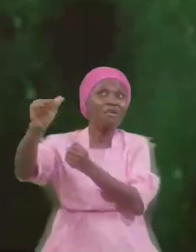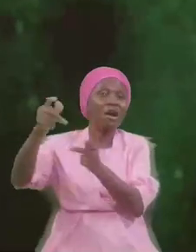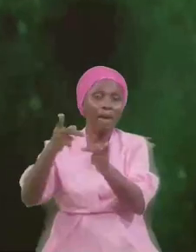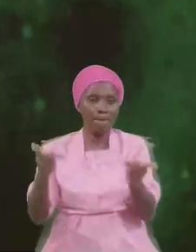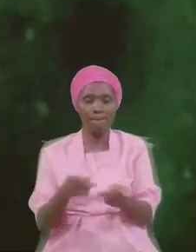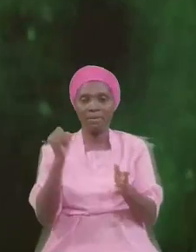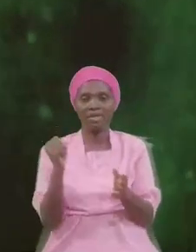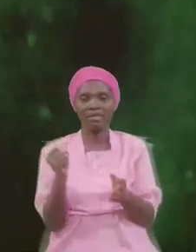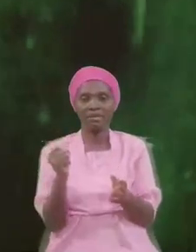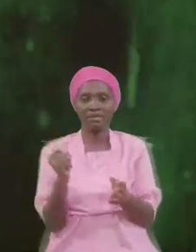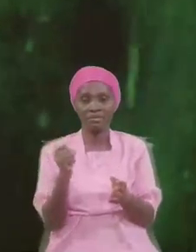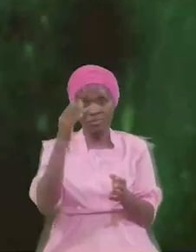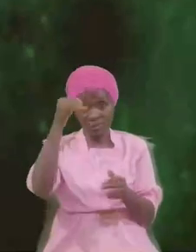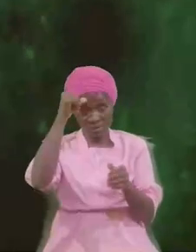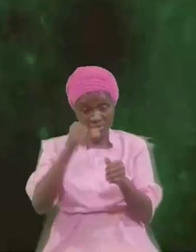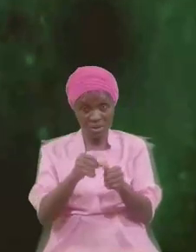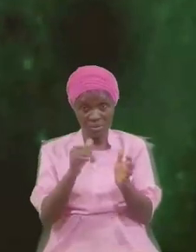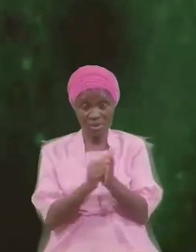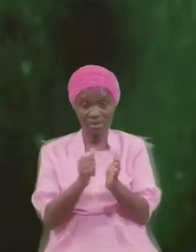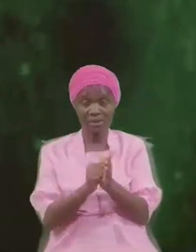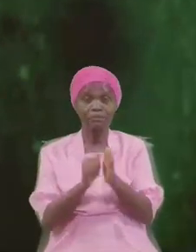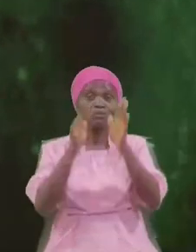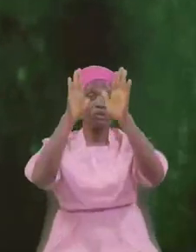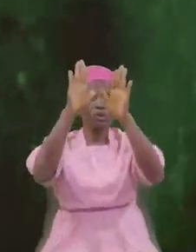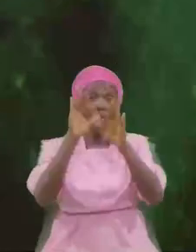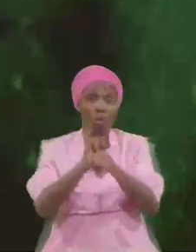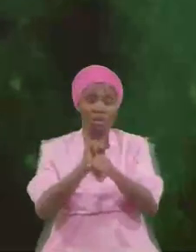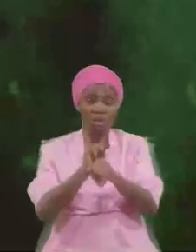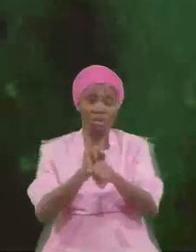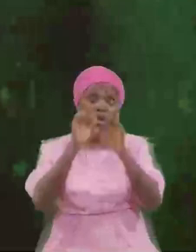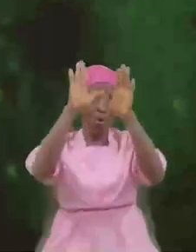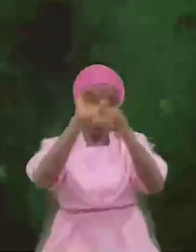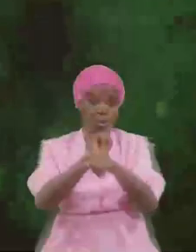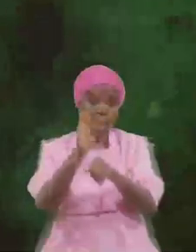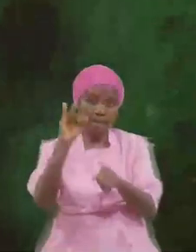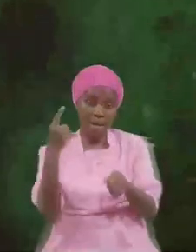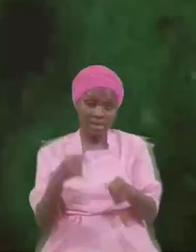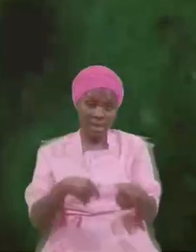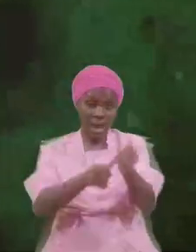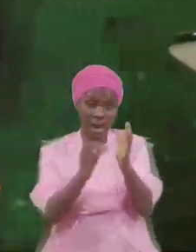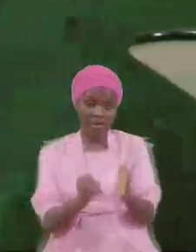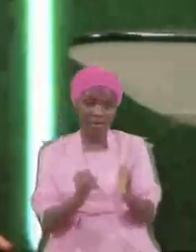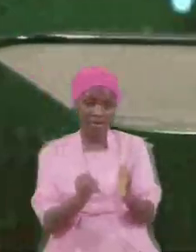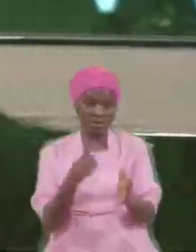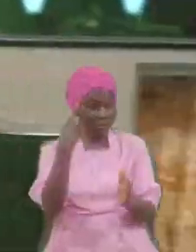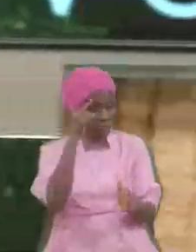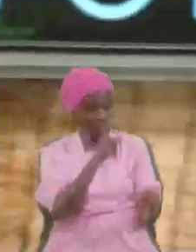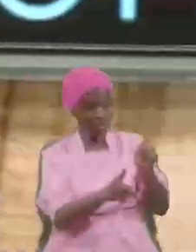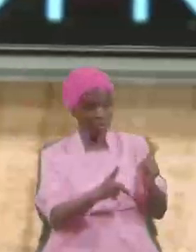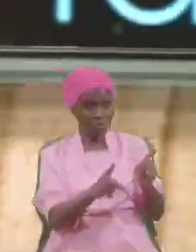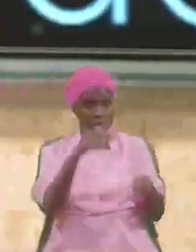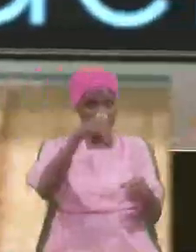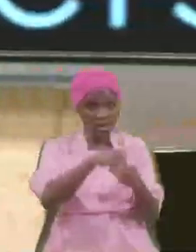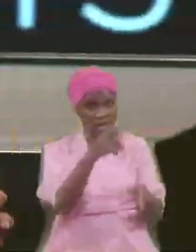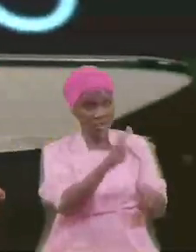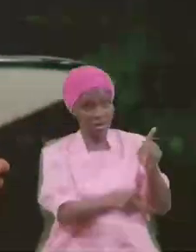éloignés, ouais, rappelez-vous, les prodiges par les apôtres, pour les gens et dans les gens qui sont loin, qui ne